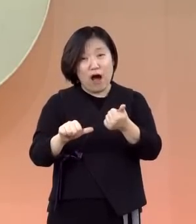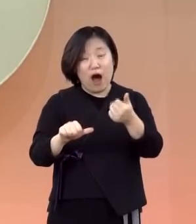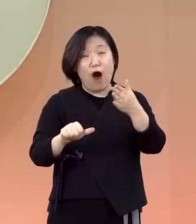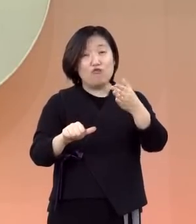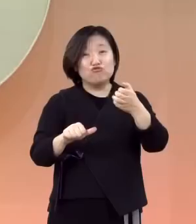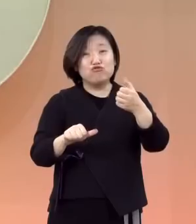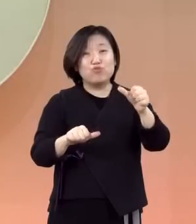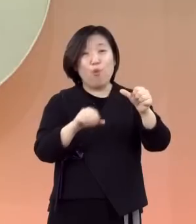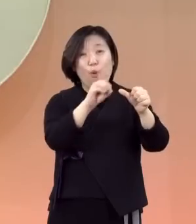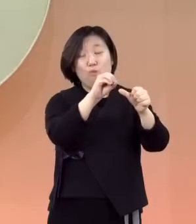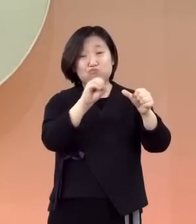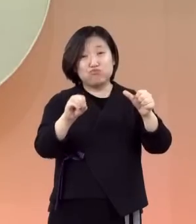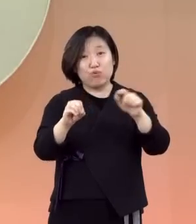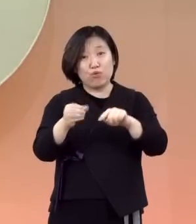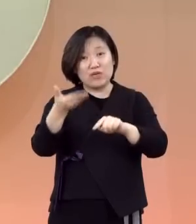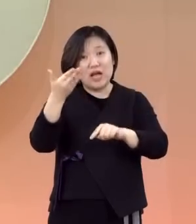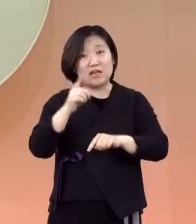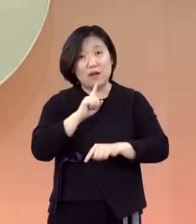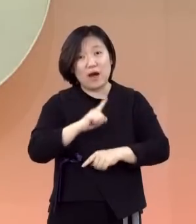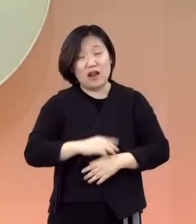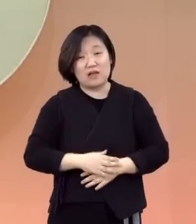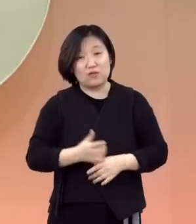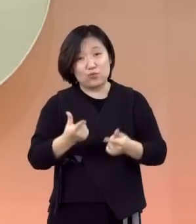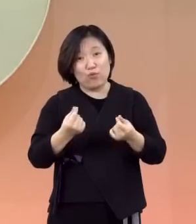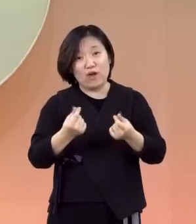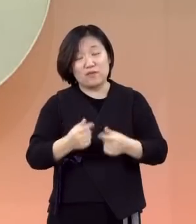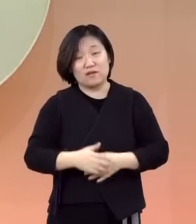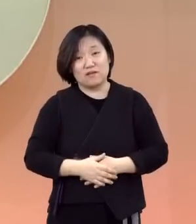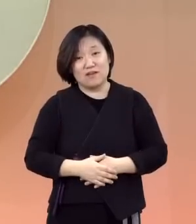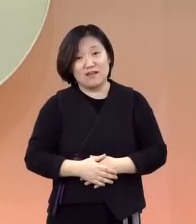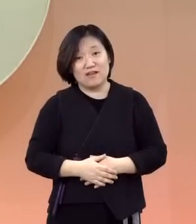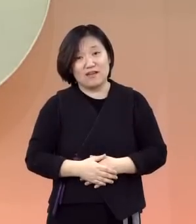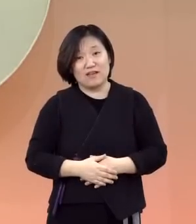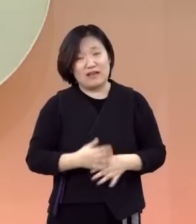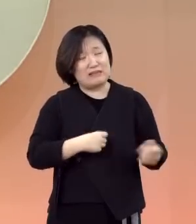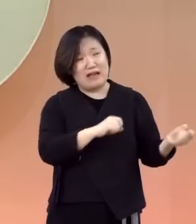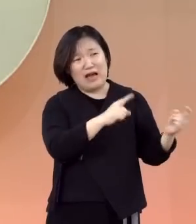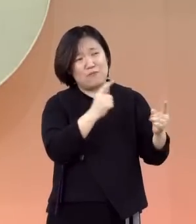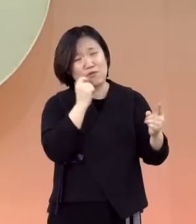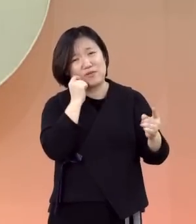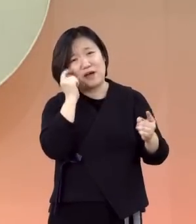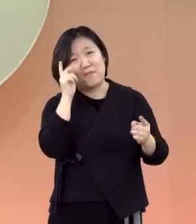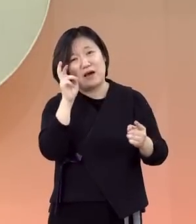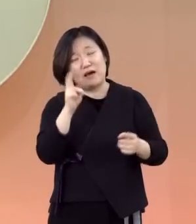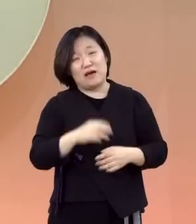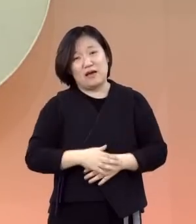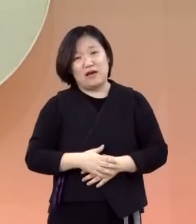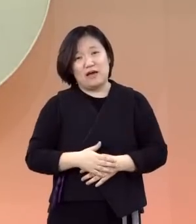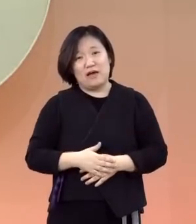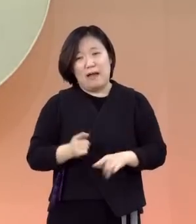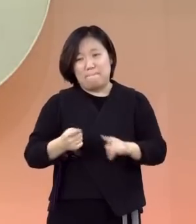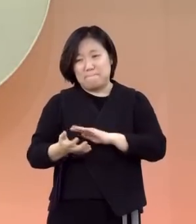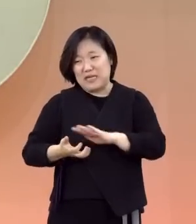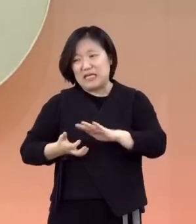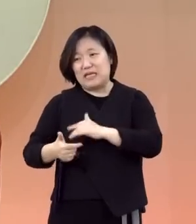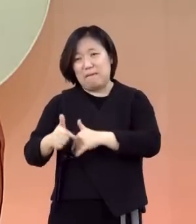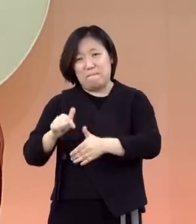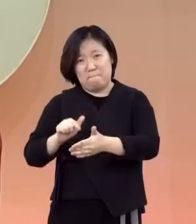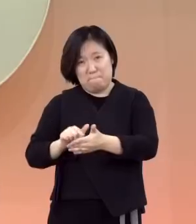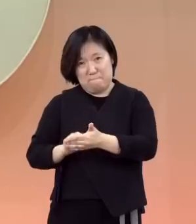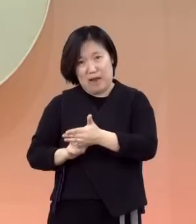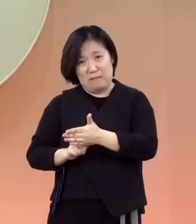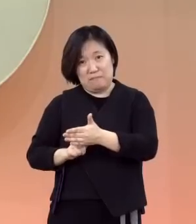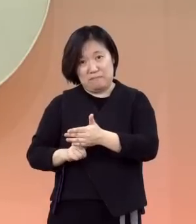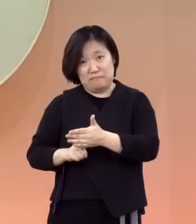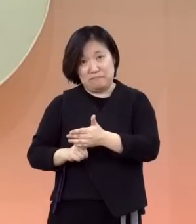.생존확률,즉 살아남을가능성은5%미만이었습니다." 마음의준비